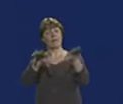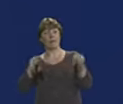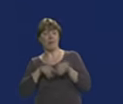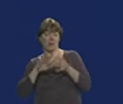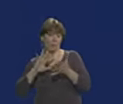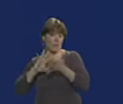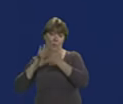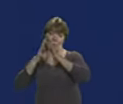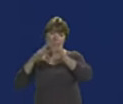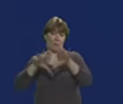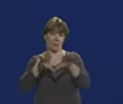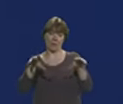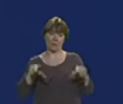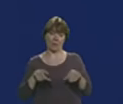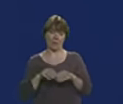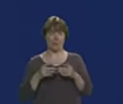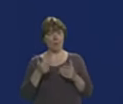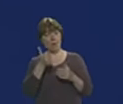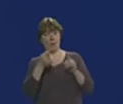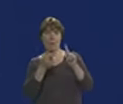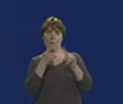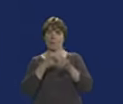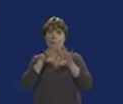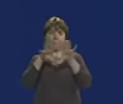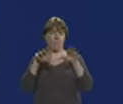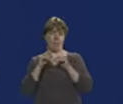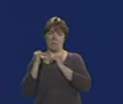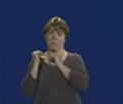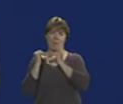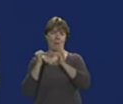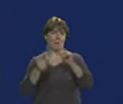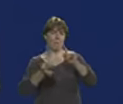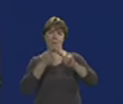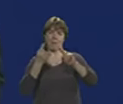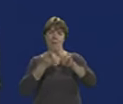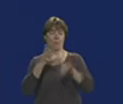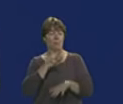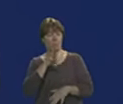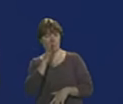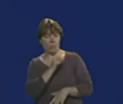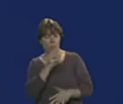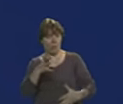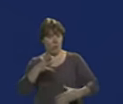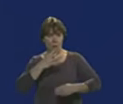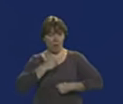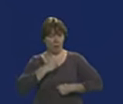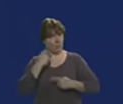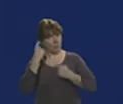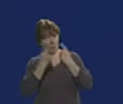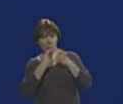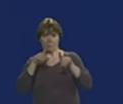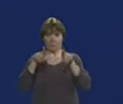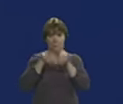changé. Mais l'importance de la famille restait la même. Voilà pourquoi je ne peux pas accepter que l'on remette en